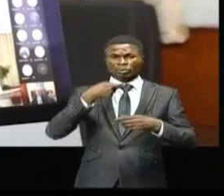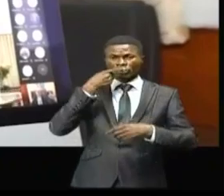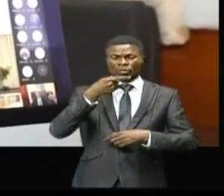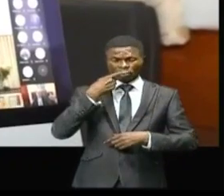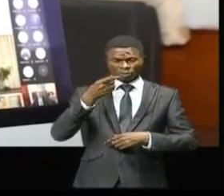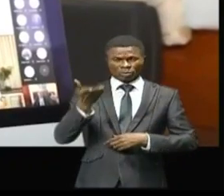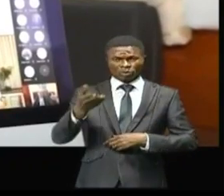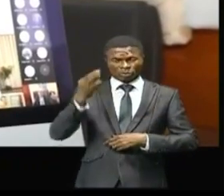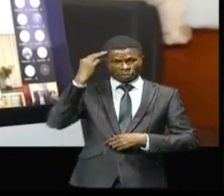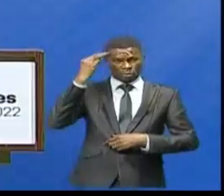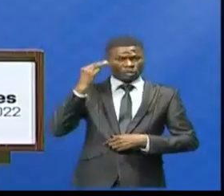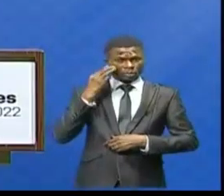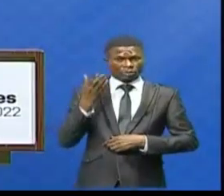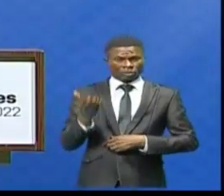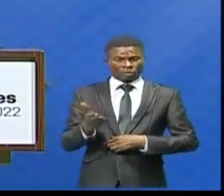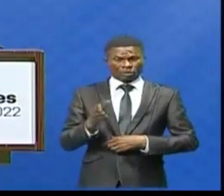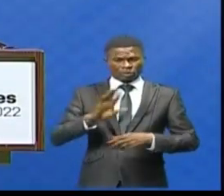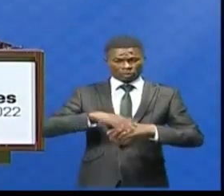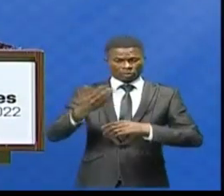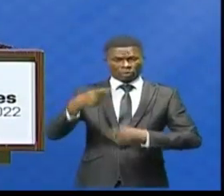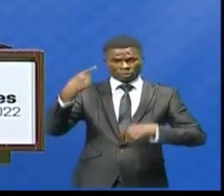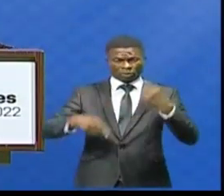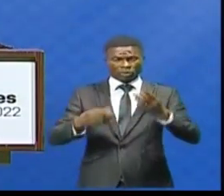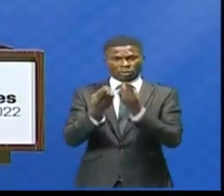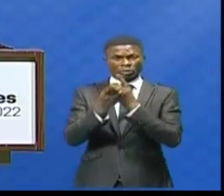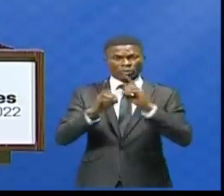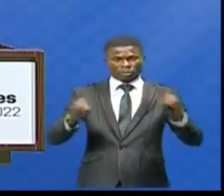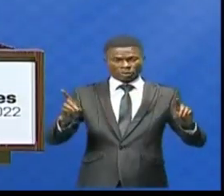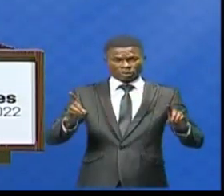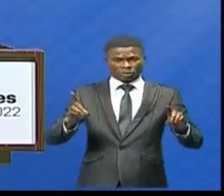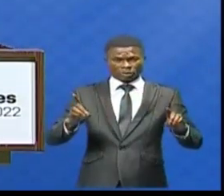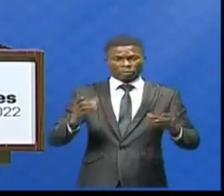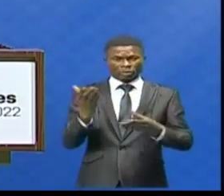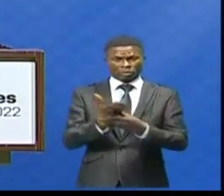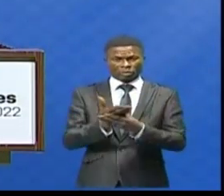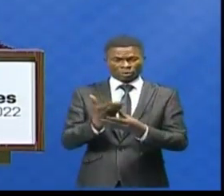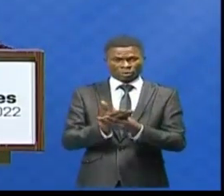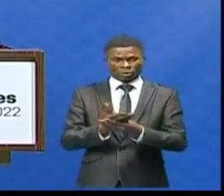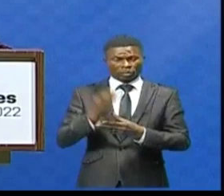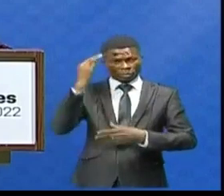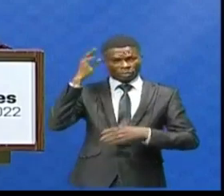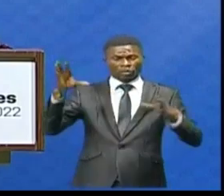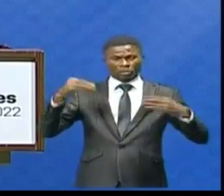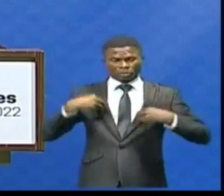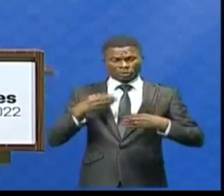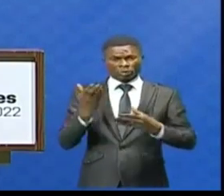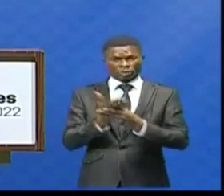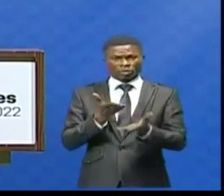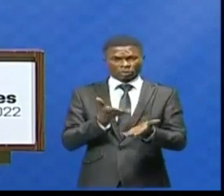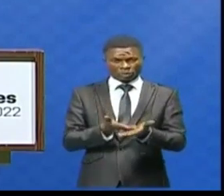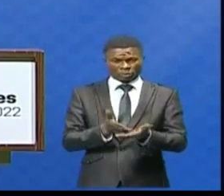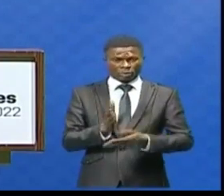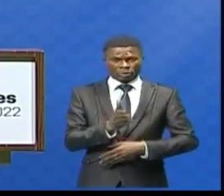ministres après de bas et délibérations ces dossiers a été adopté